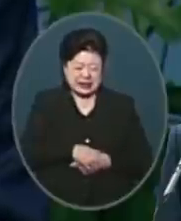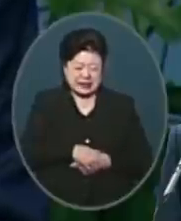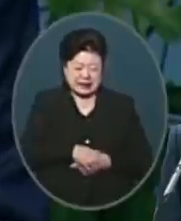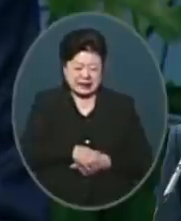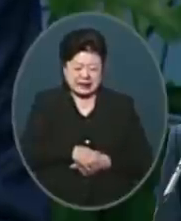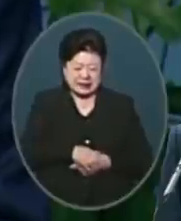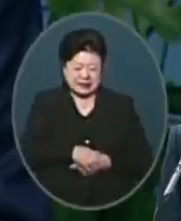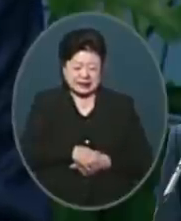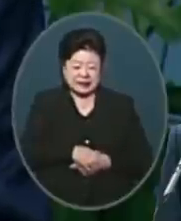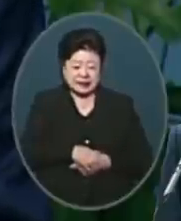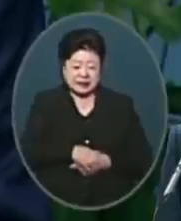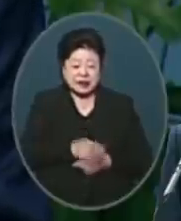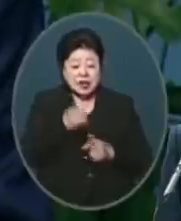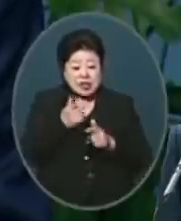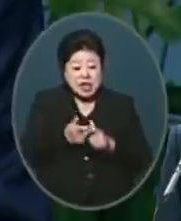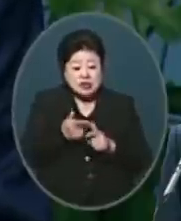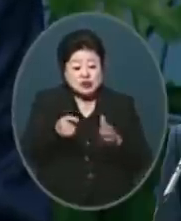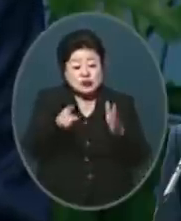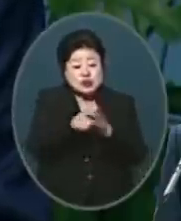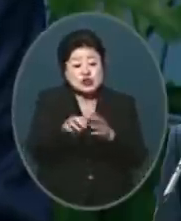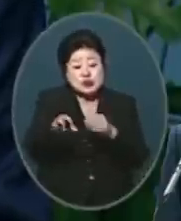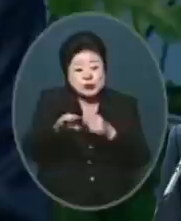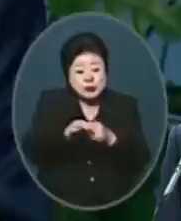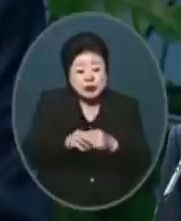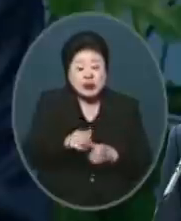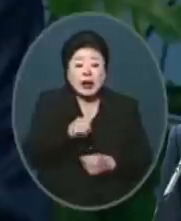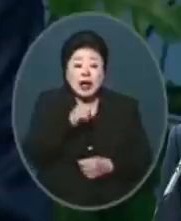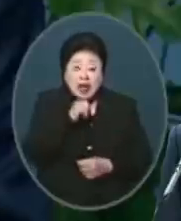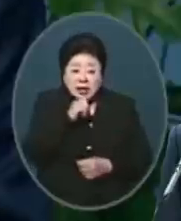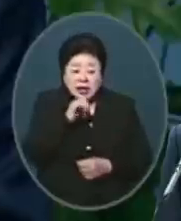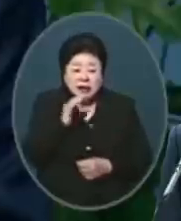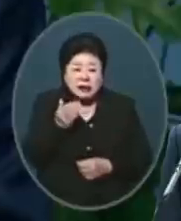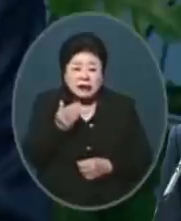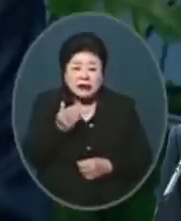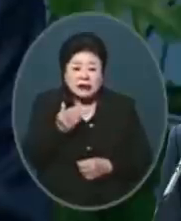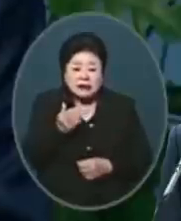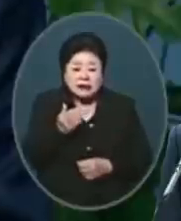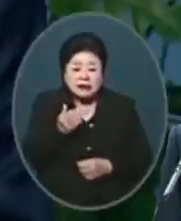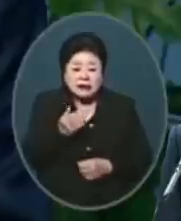몰라요. 예수님을 믿으면 가난해야 된다는